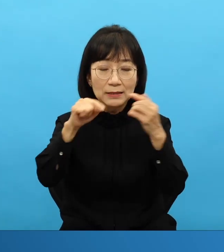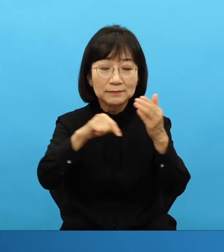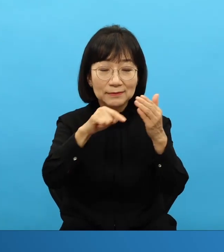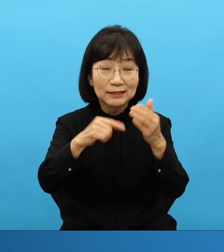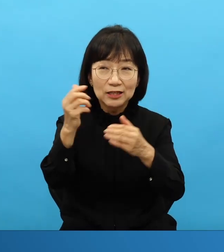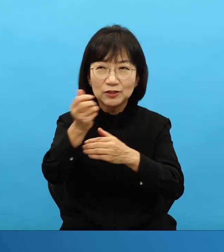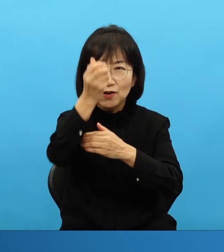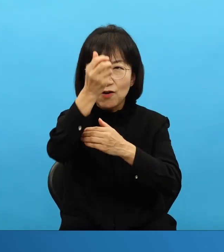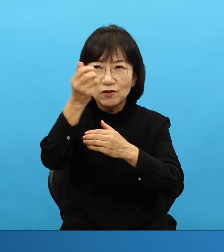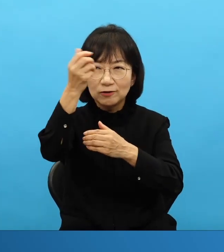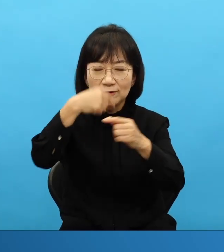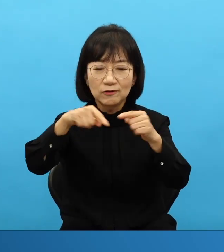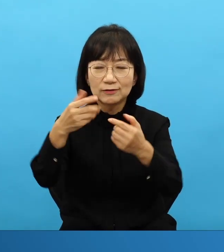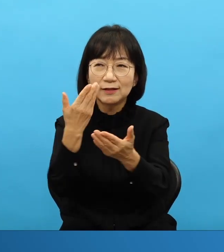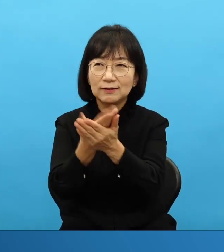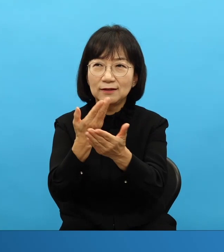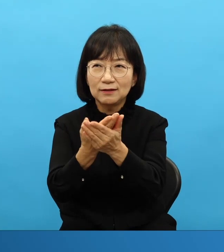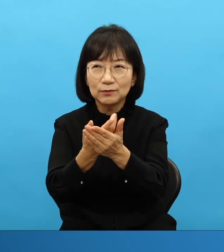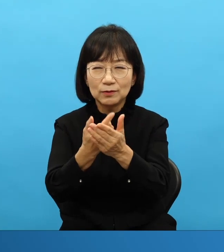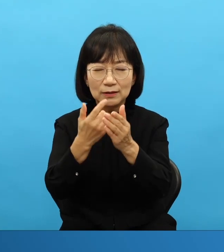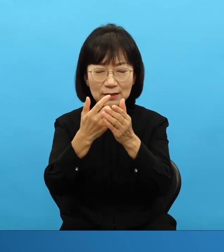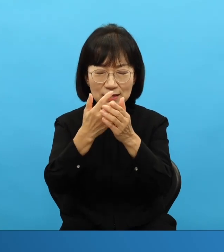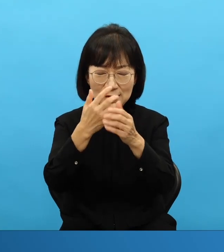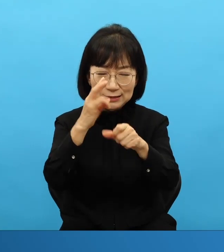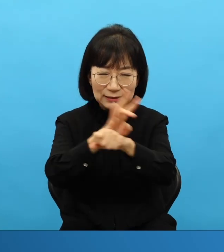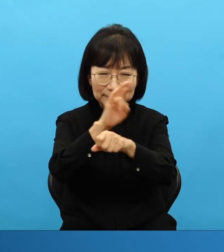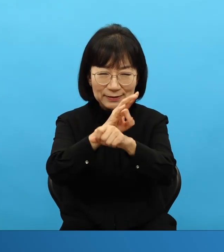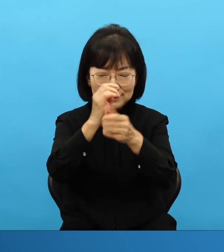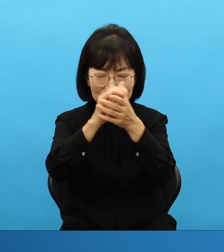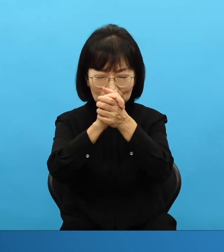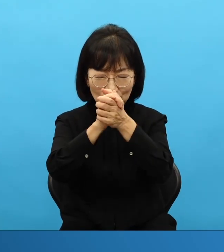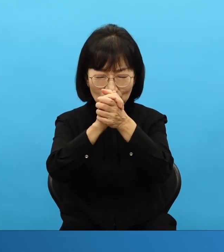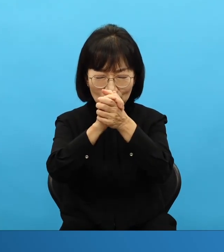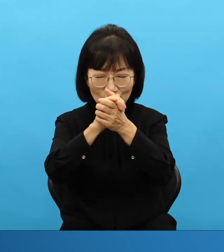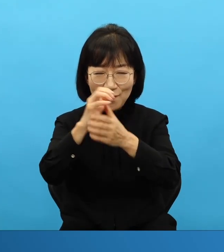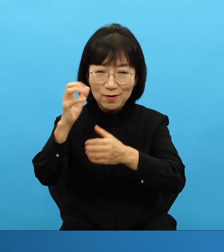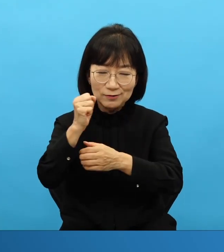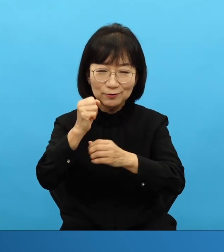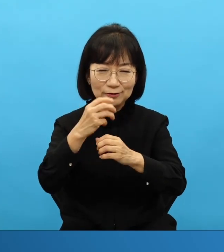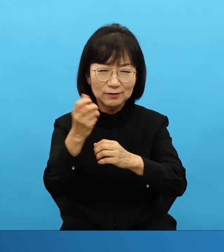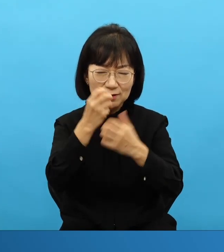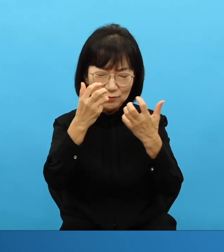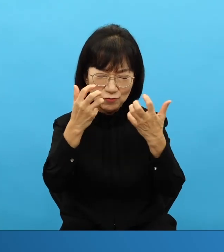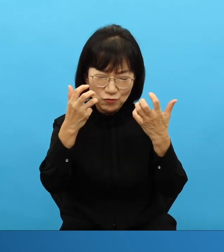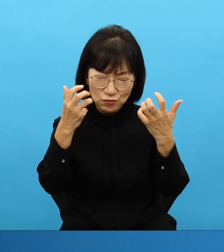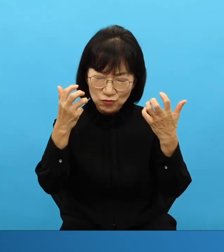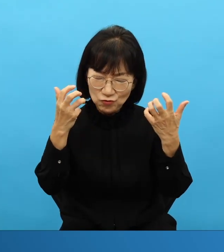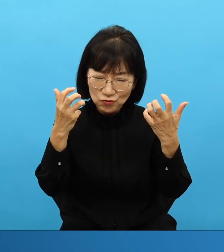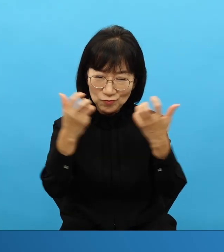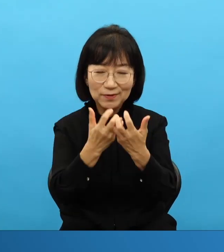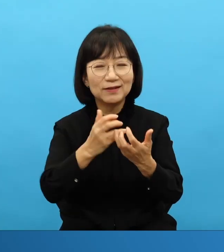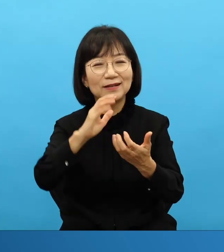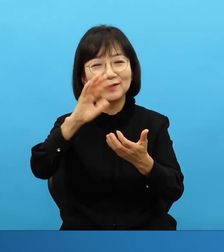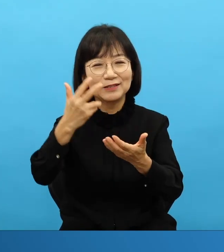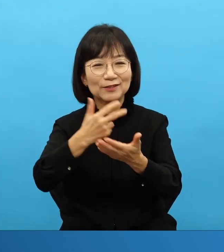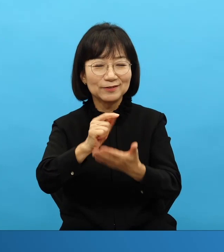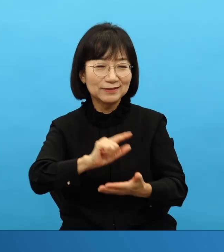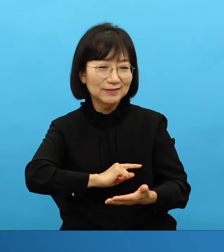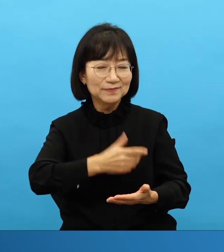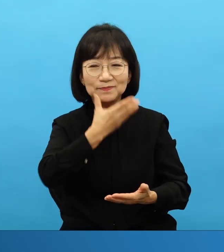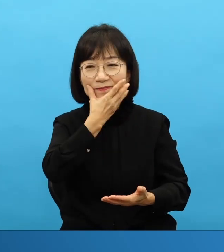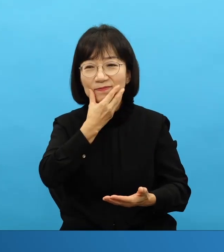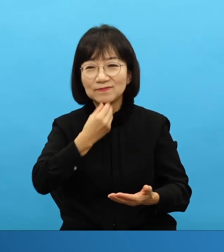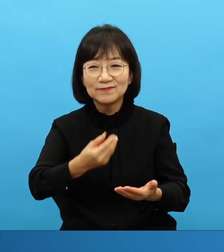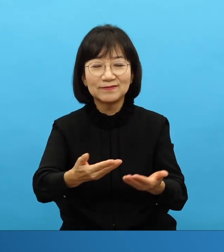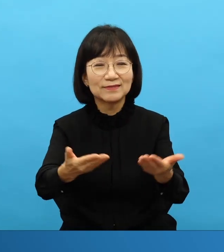24 기도 속에서 성령 충만한 임마누엘 모든 성령 되시기를 주의 이름으로 축원합니다. 你们是这样的传道者，所以6天当中，在